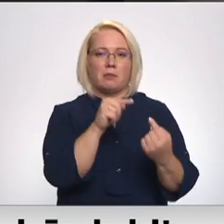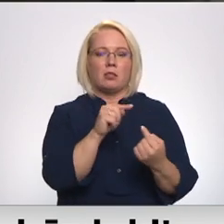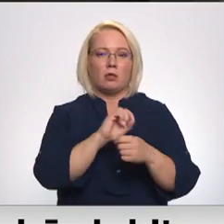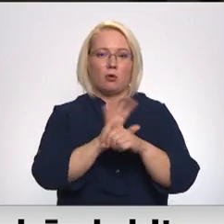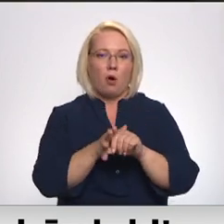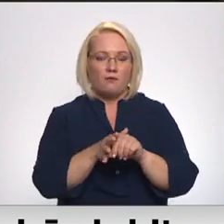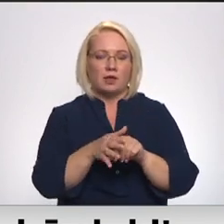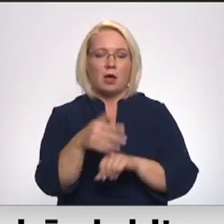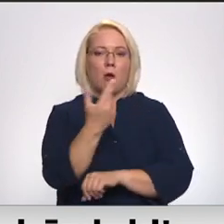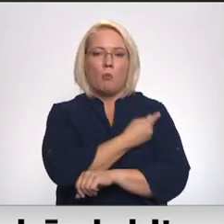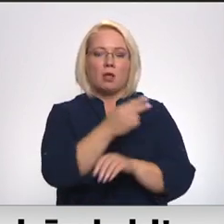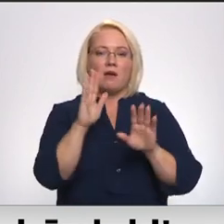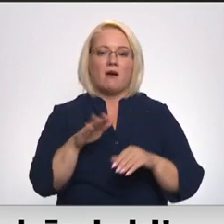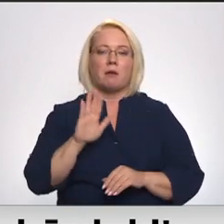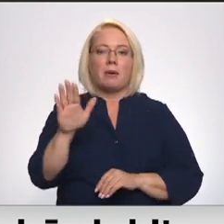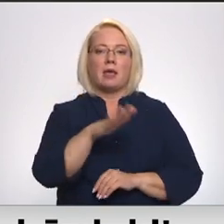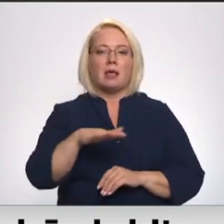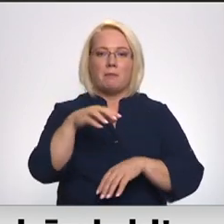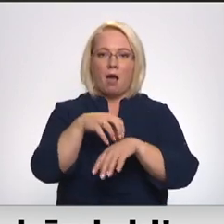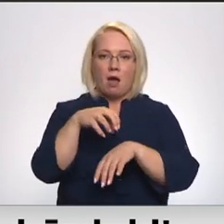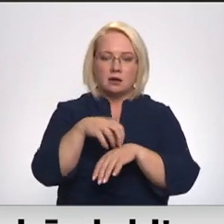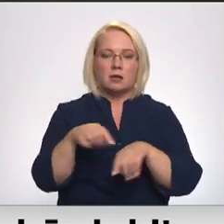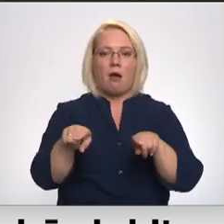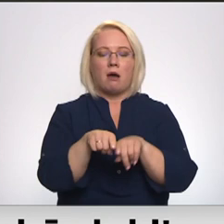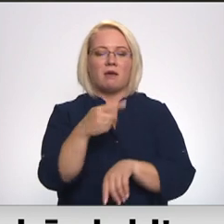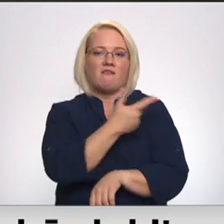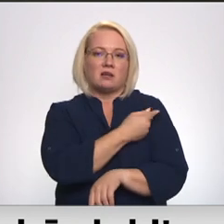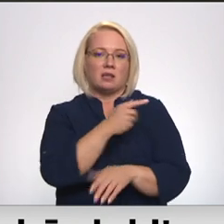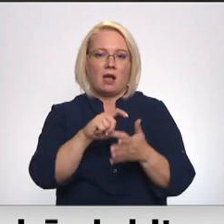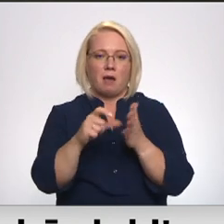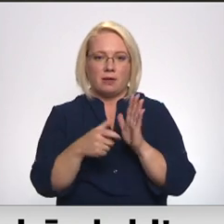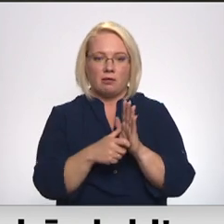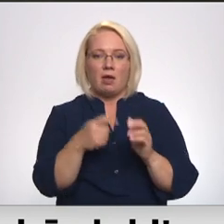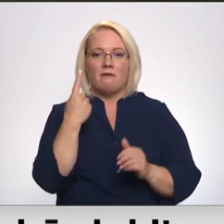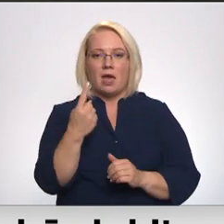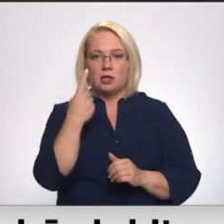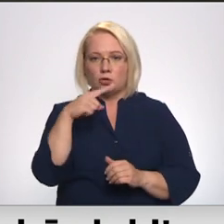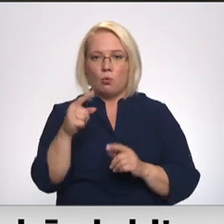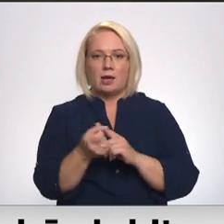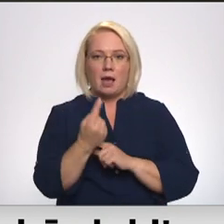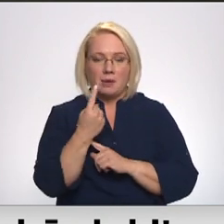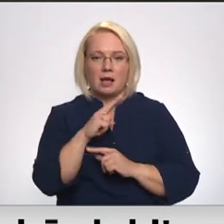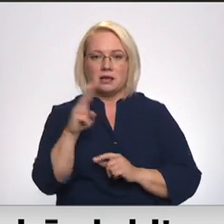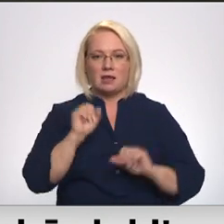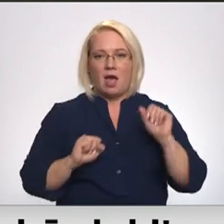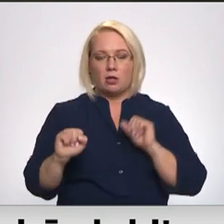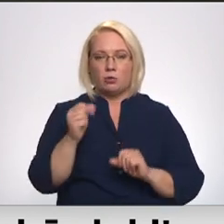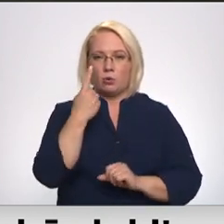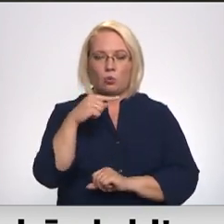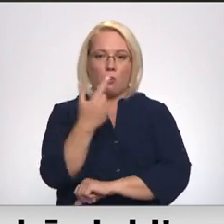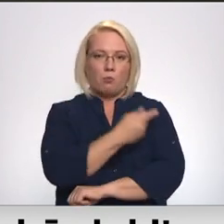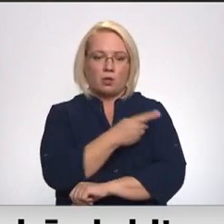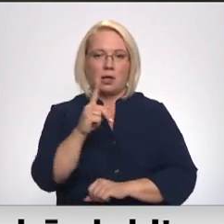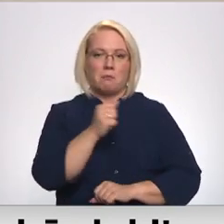COVID-19. Potēties var gan pie ģimenes ārstiem, gan vakcinācijas kabinetos. Viens no iemesliem, kas cilvēkus attura no potēšanās,